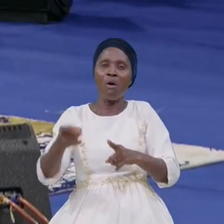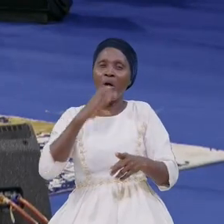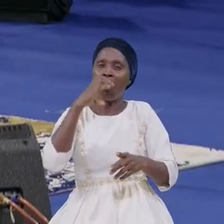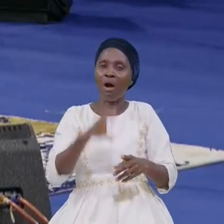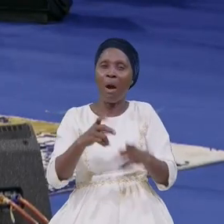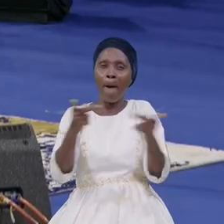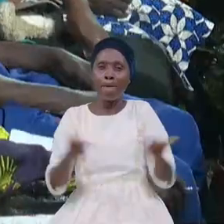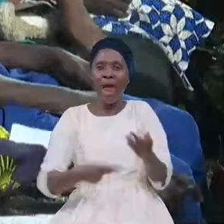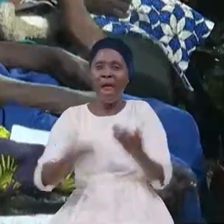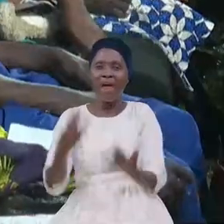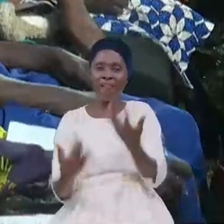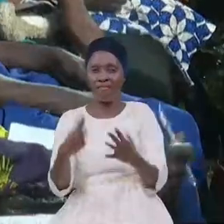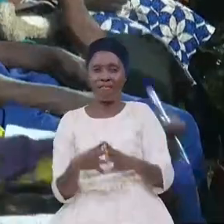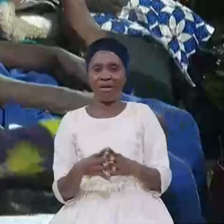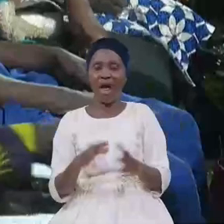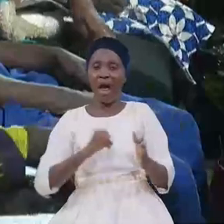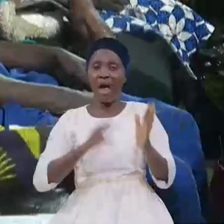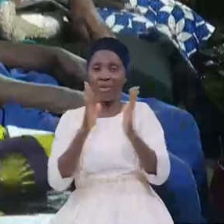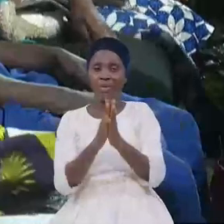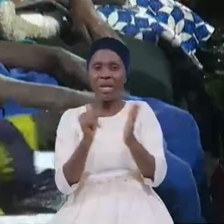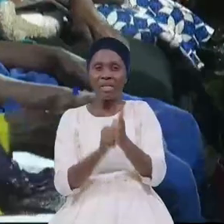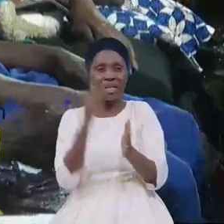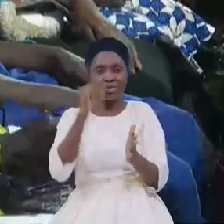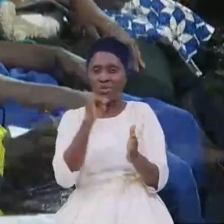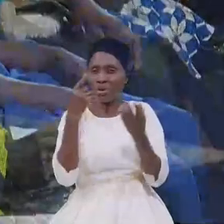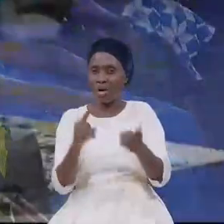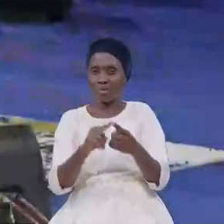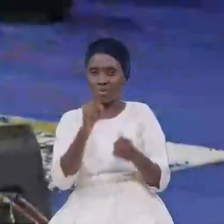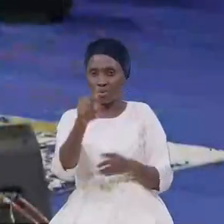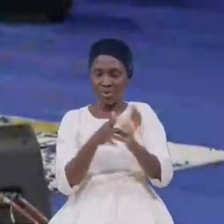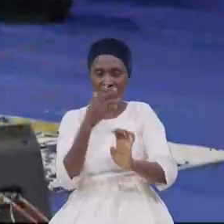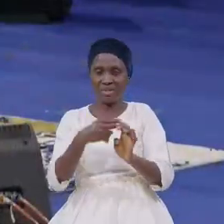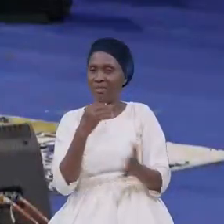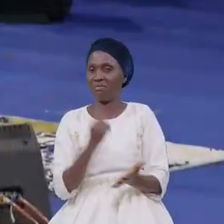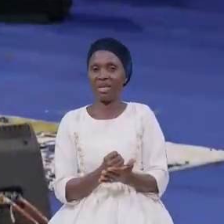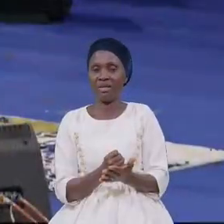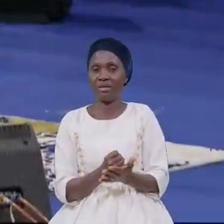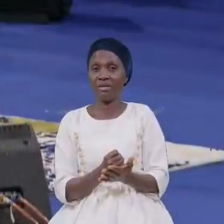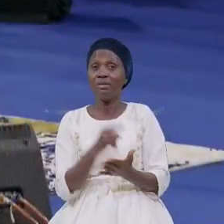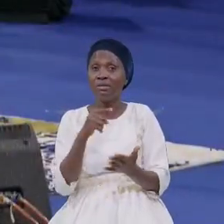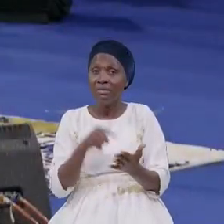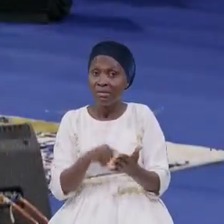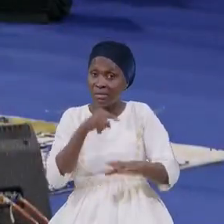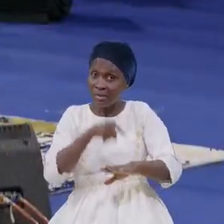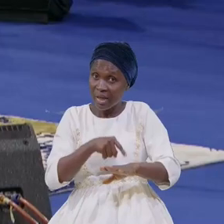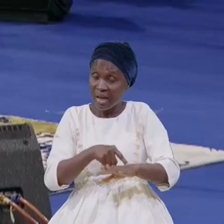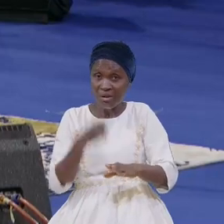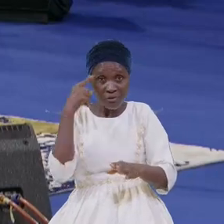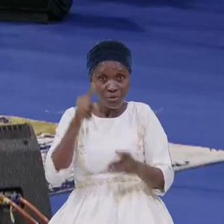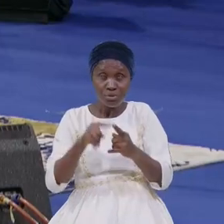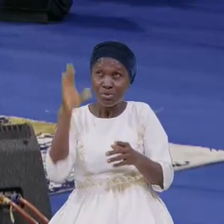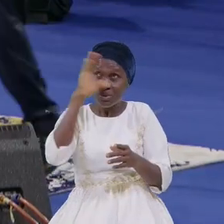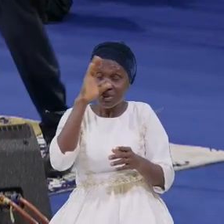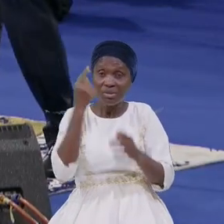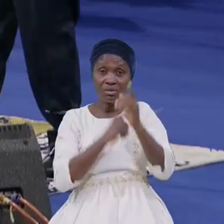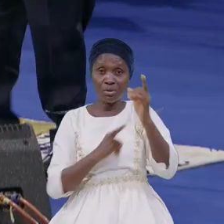enfer. Je prie que cela ne vous arrive pas. Mais voici l'heure de chercher le Seigneur lorsqu'il est